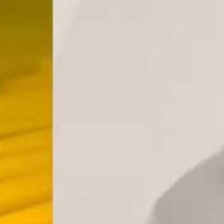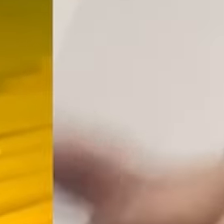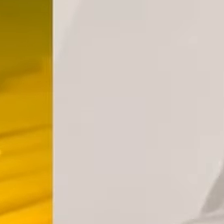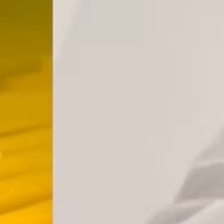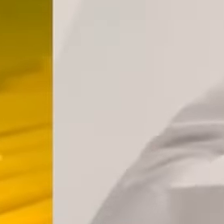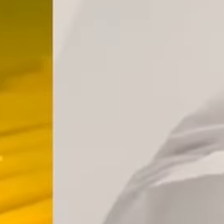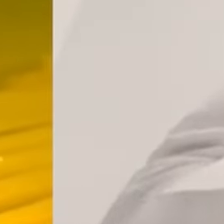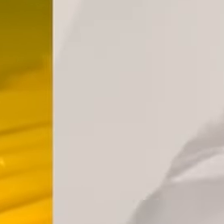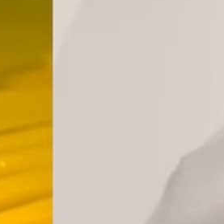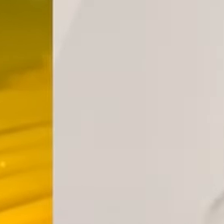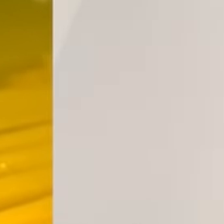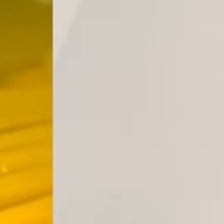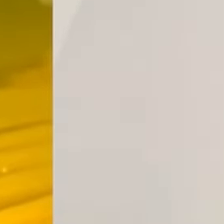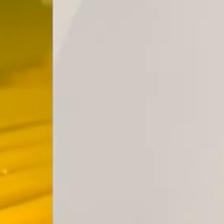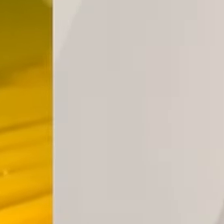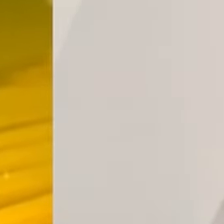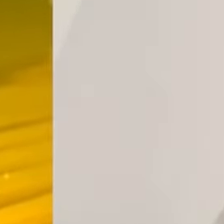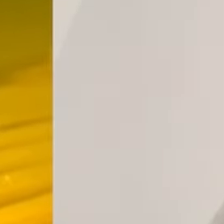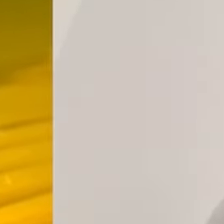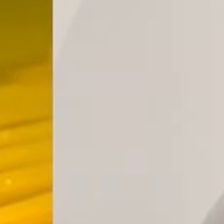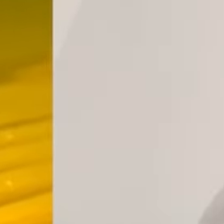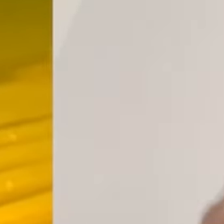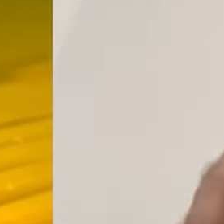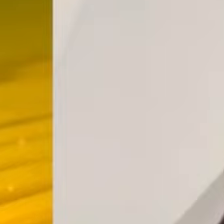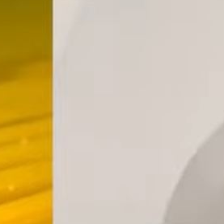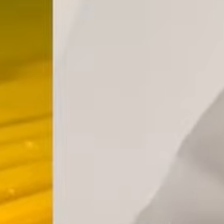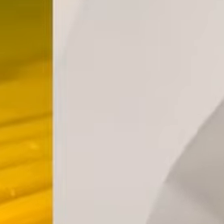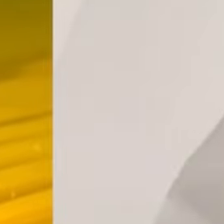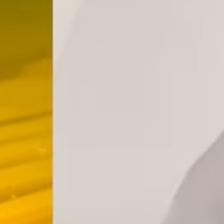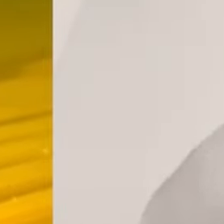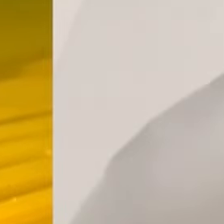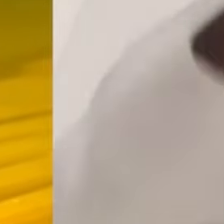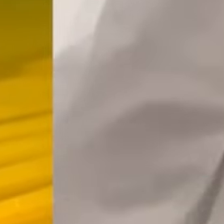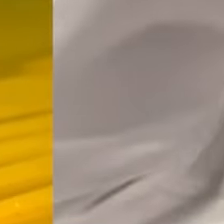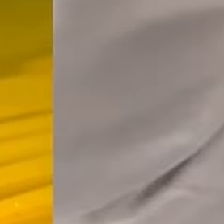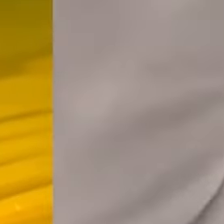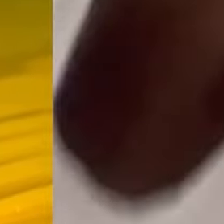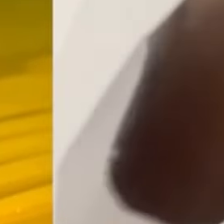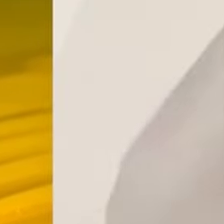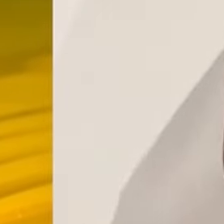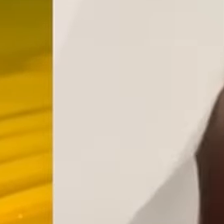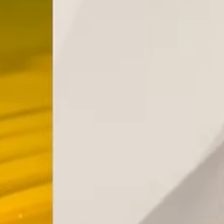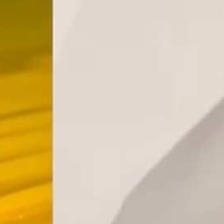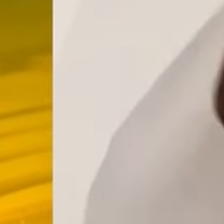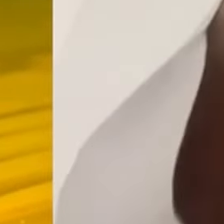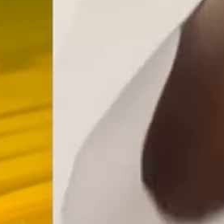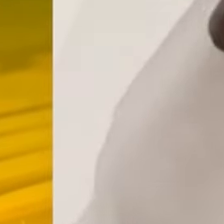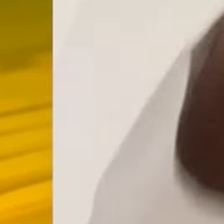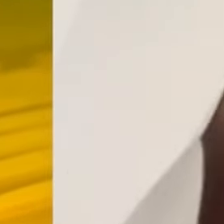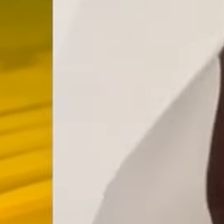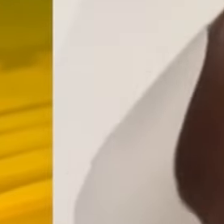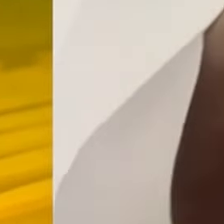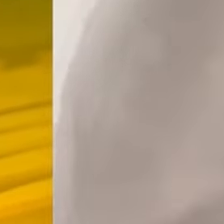أسبوع أو أكثر من ذلك، والفطر هناك، فأسأل عن تعمد إنشاء السفر